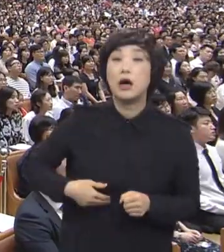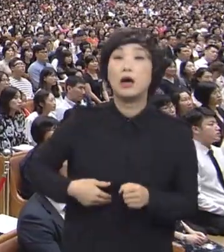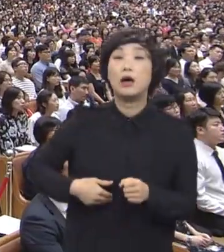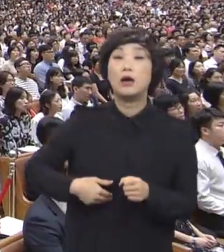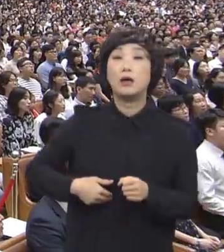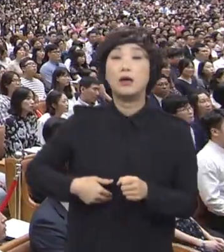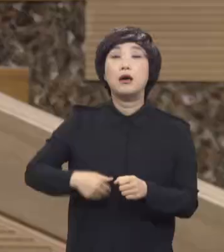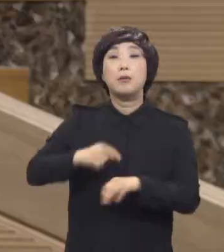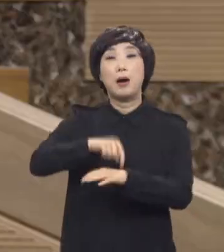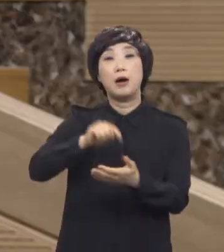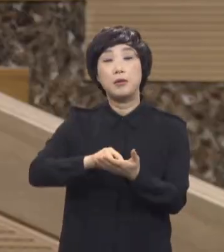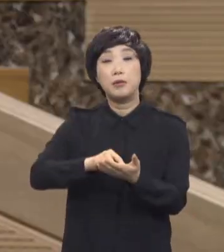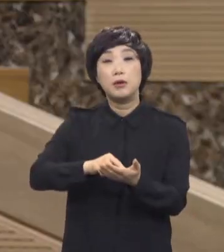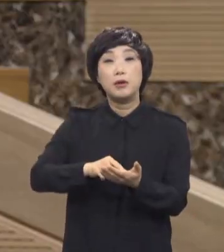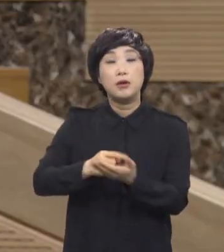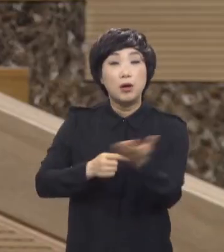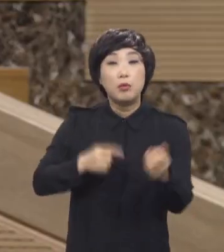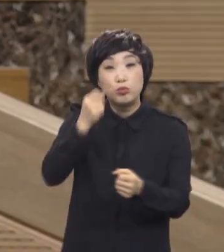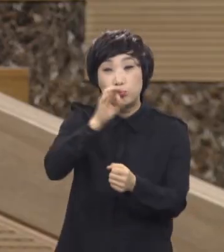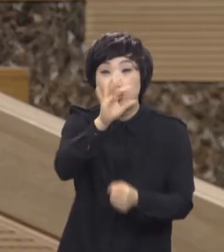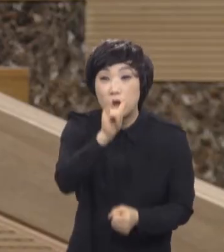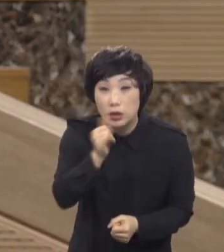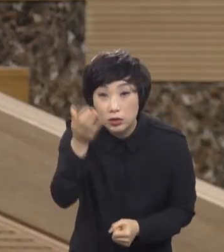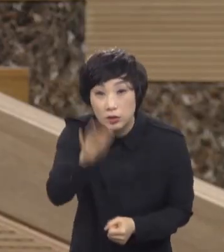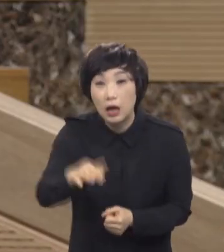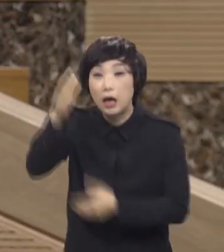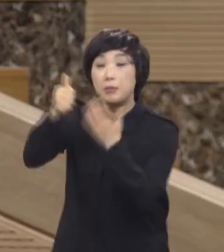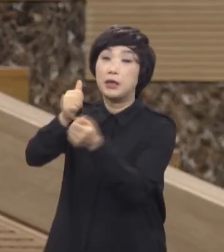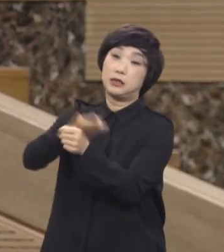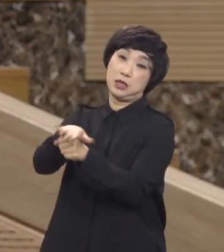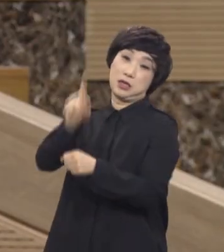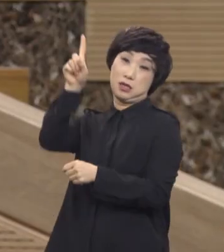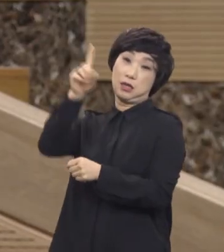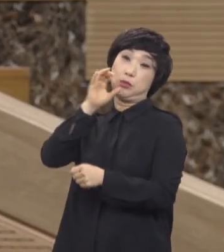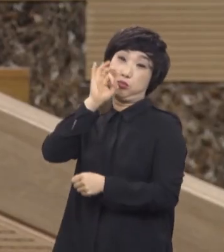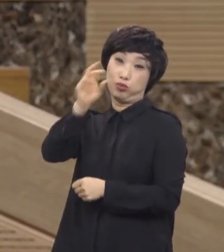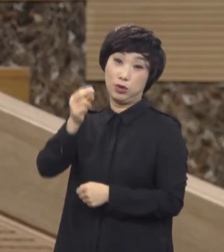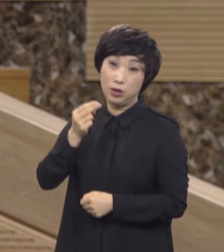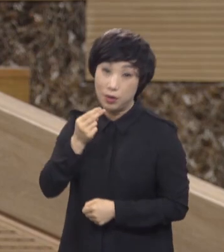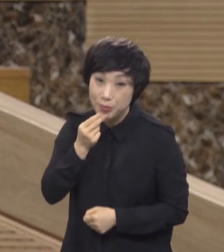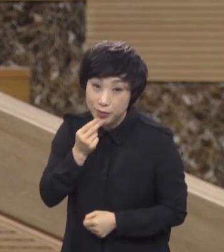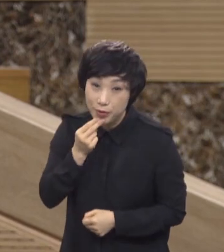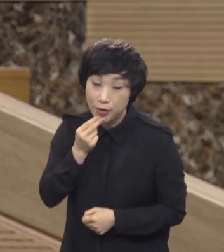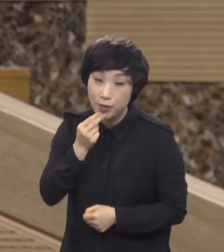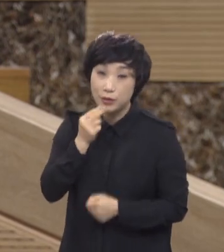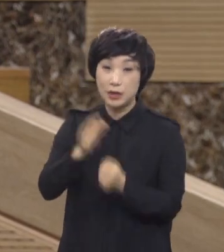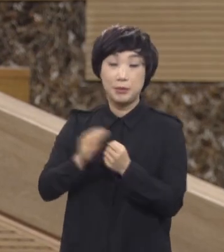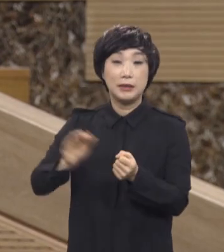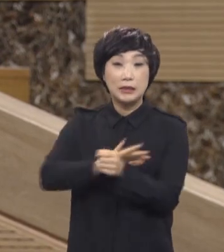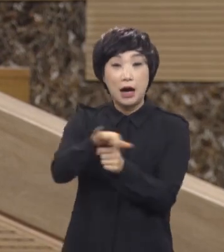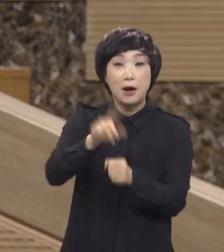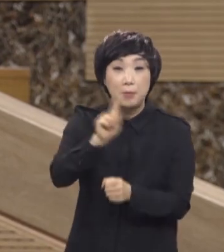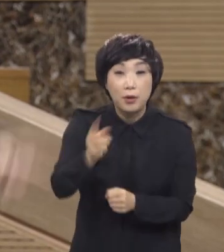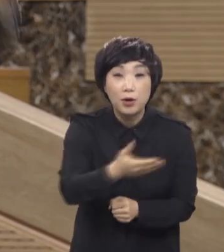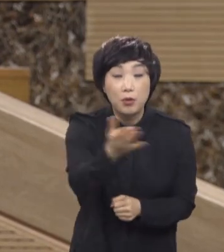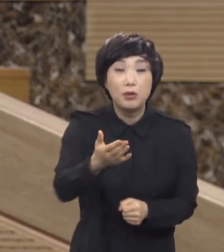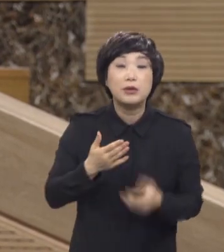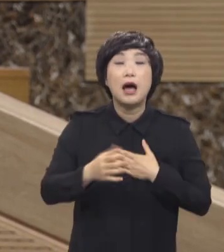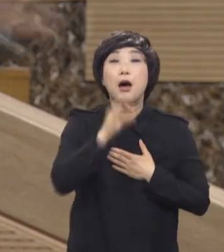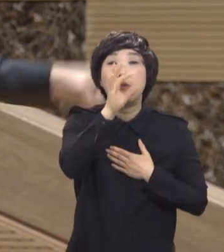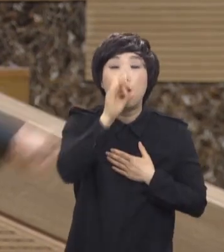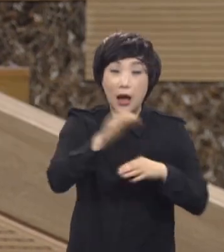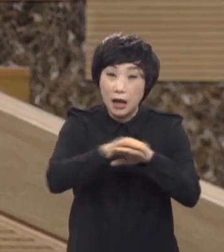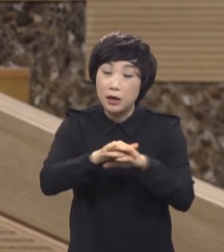있지 하나님의 사랑만이 불가능이 없다 그래서 사랑은 불가능을 해결할 수 있는